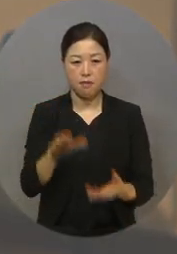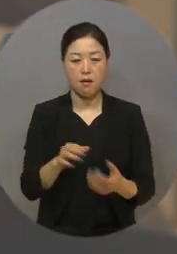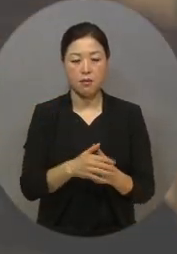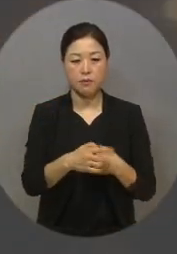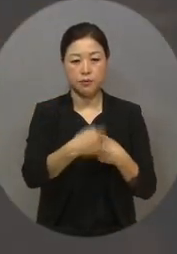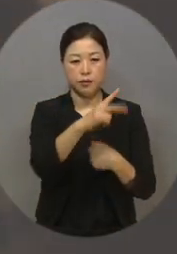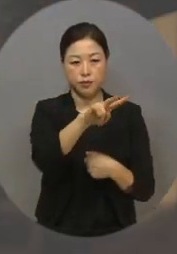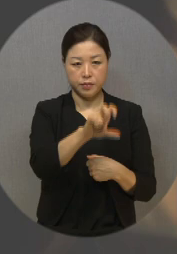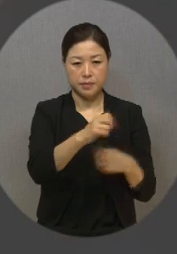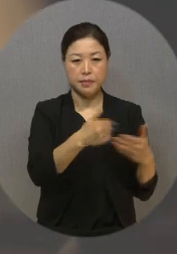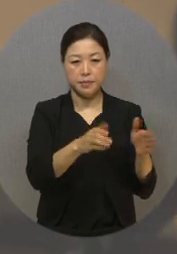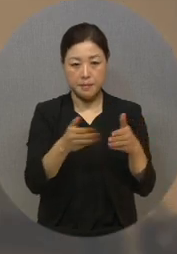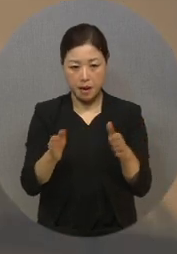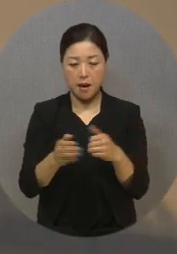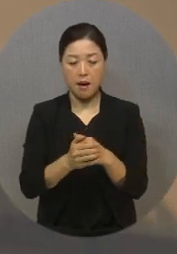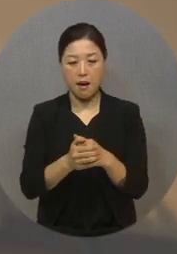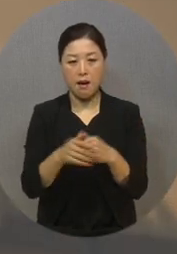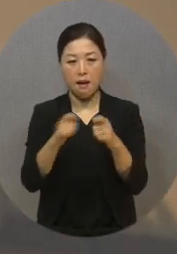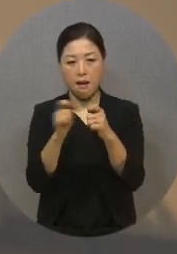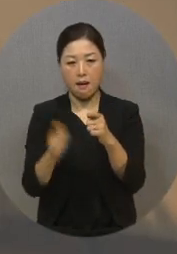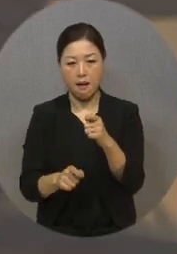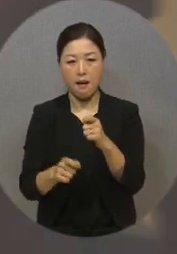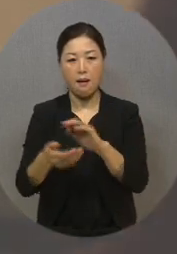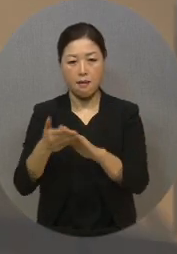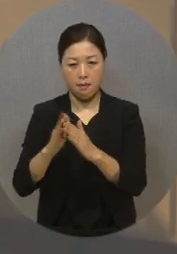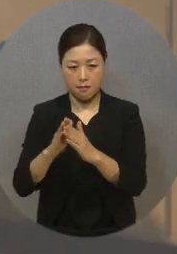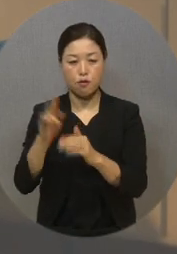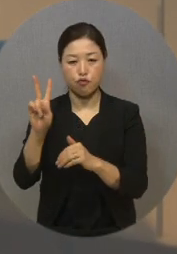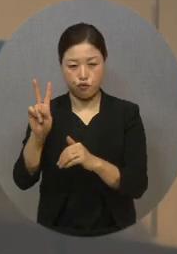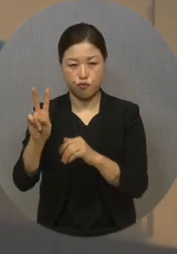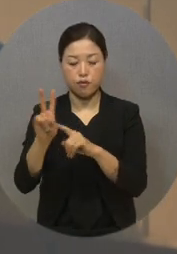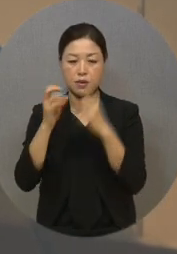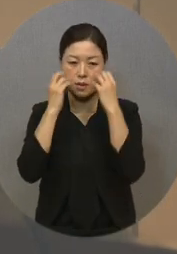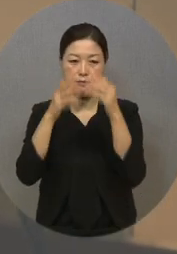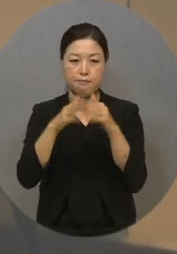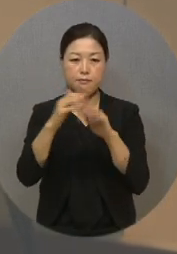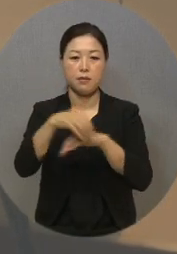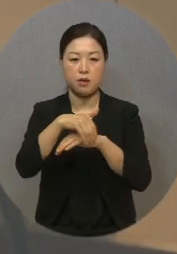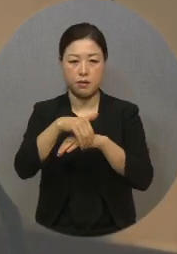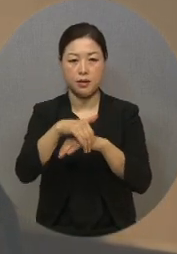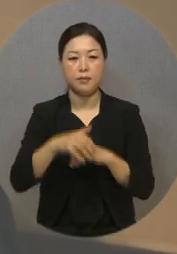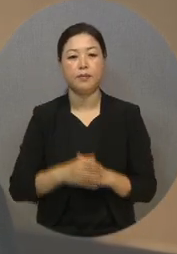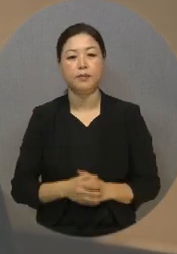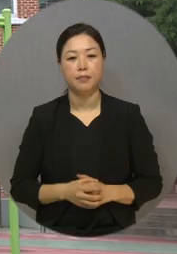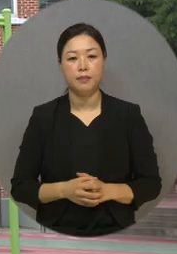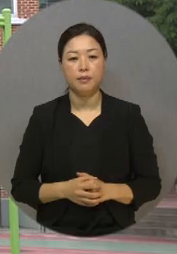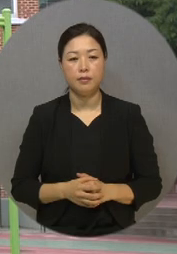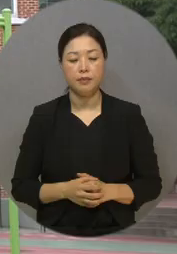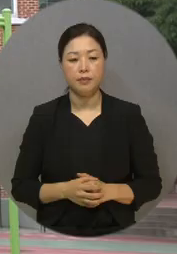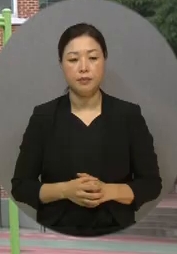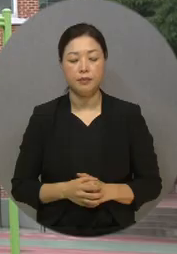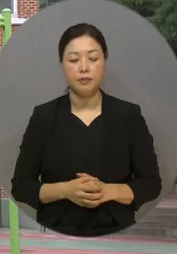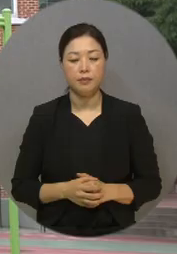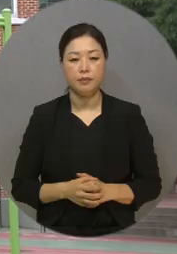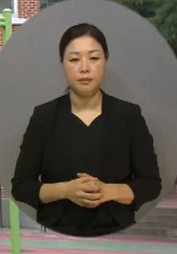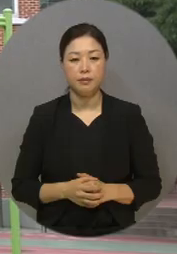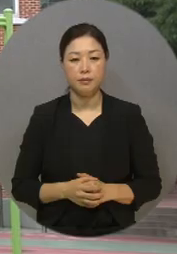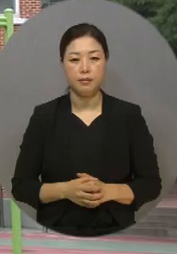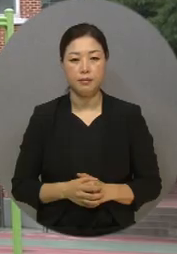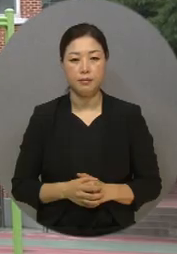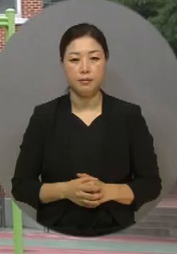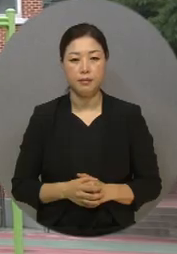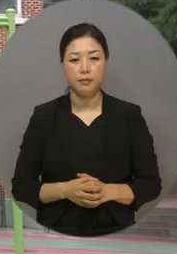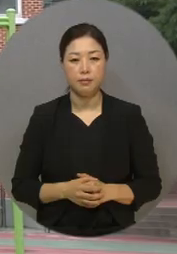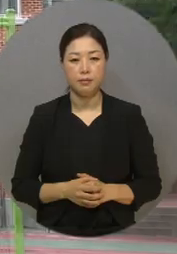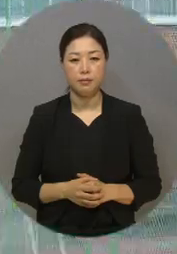초등 25학급, 병설 유치원 2학급 규모로 신설될 예정입니다. 복지TV 뉴스